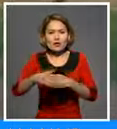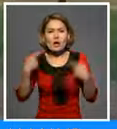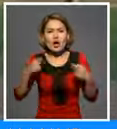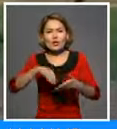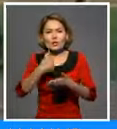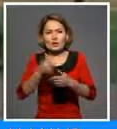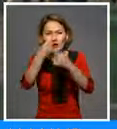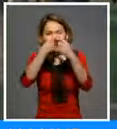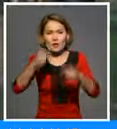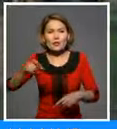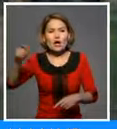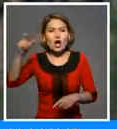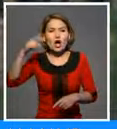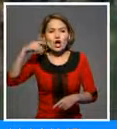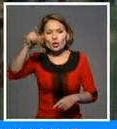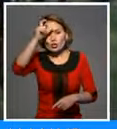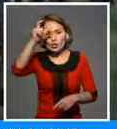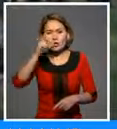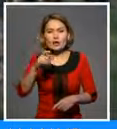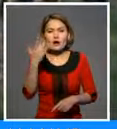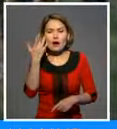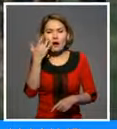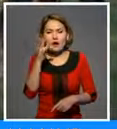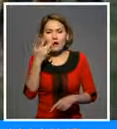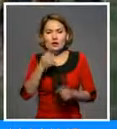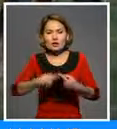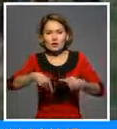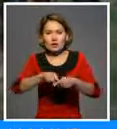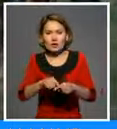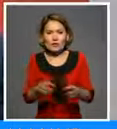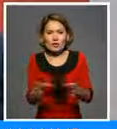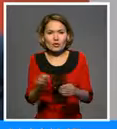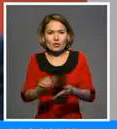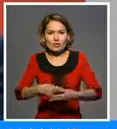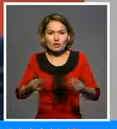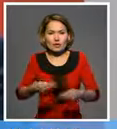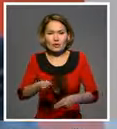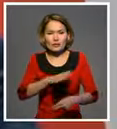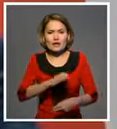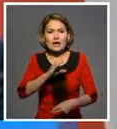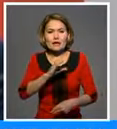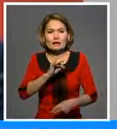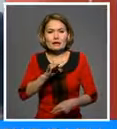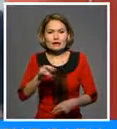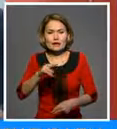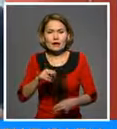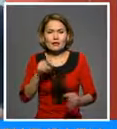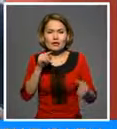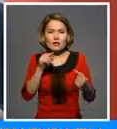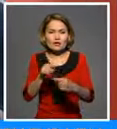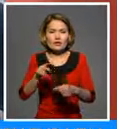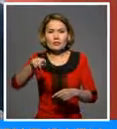жариялады. Ал Түркия мен ақш Сирияда көтерілісшілер армиясын құру келісіміне қол қойды. Оған сәйкес Пентагон сириялық оппозиционерлерді